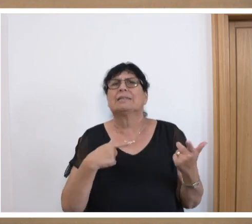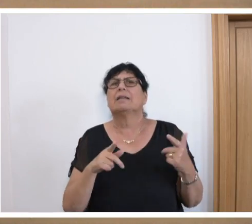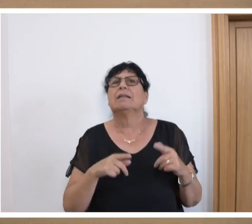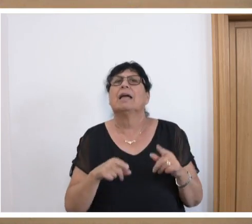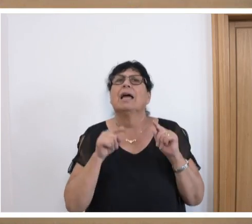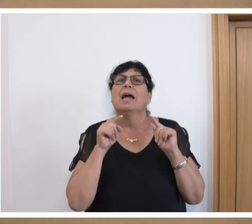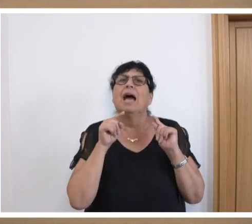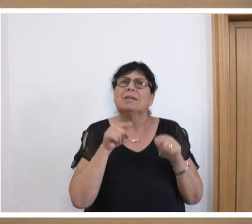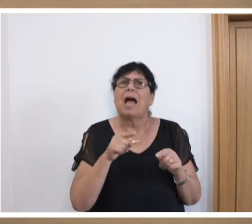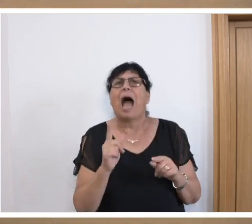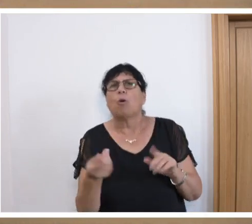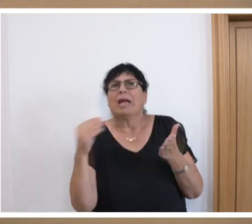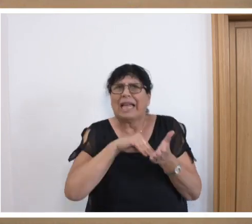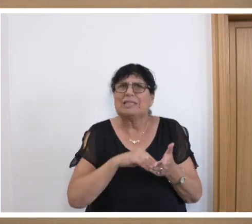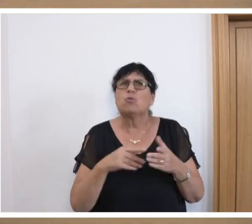Wir packen auch noch